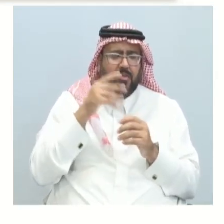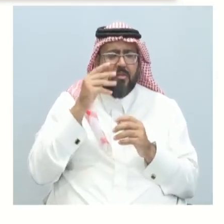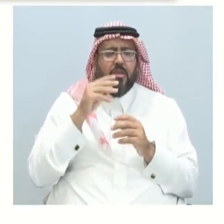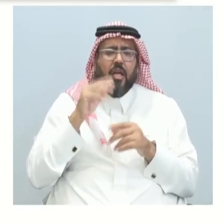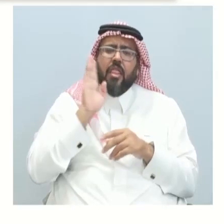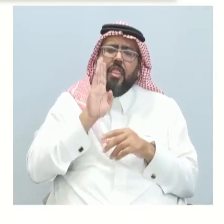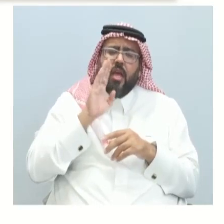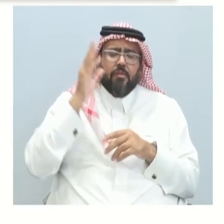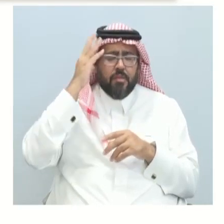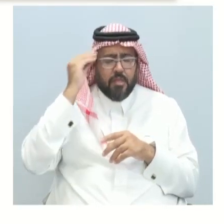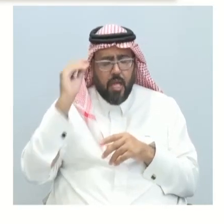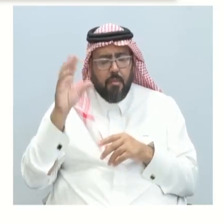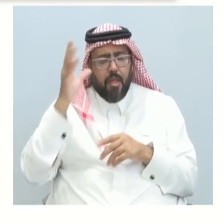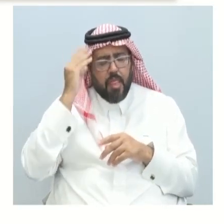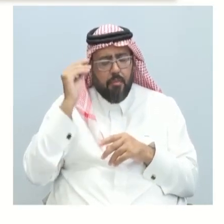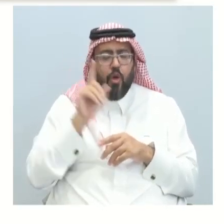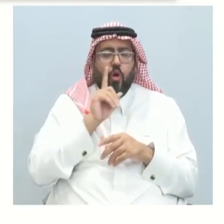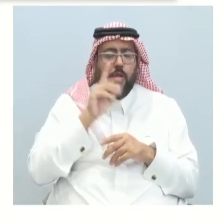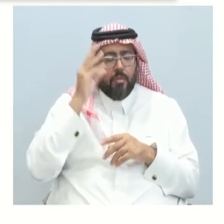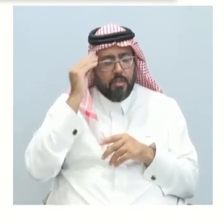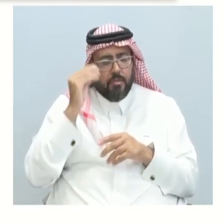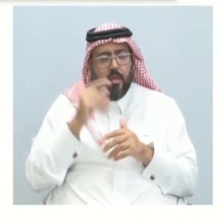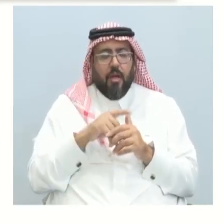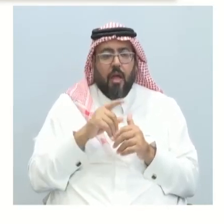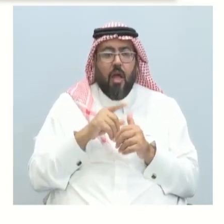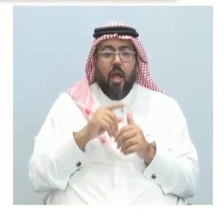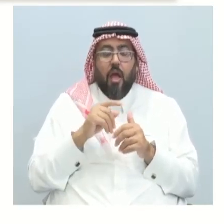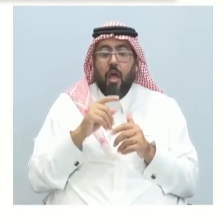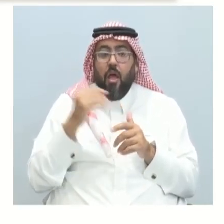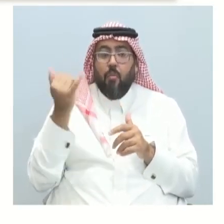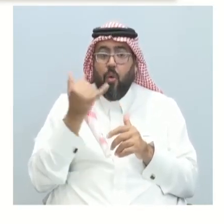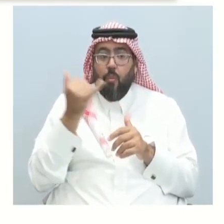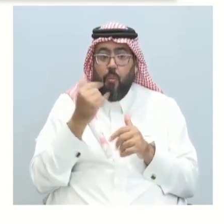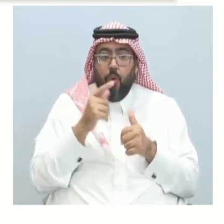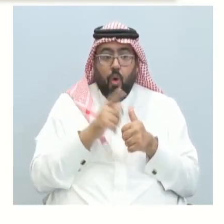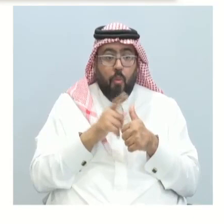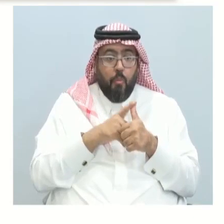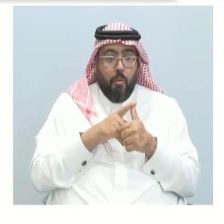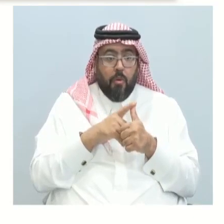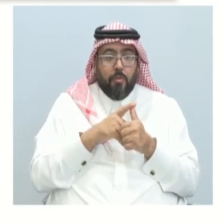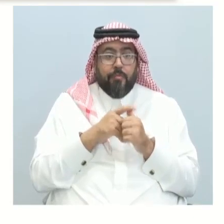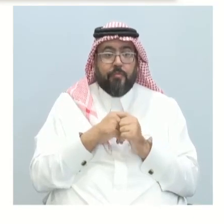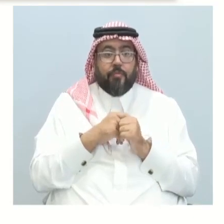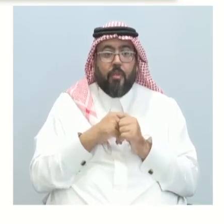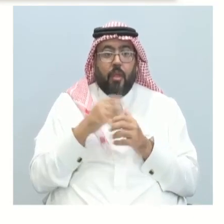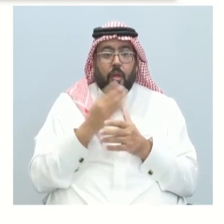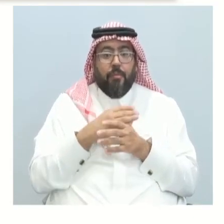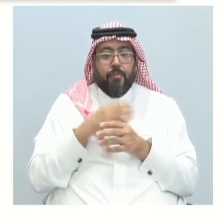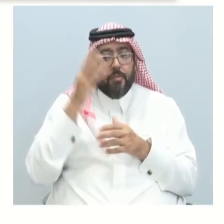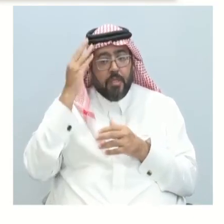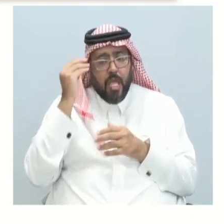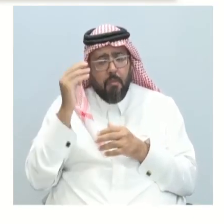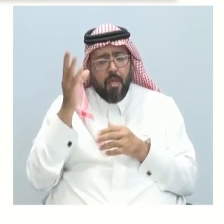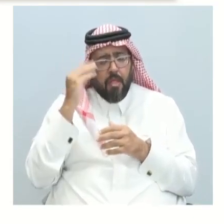جانب المسامحه فلذلك قدم شان الام وماكانت الام على على الاب